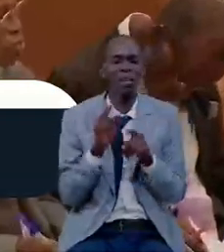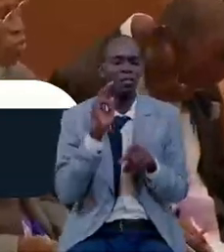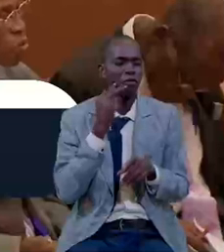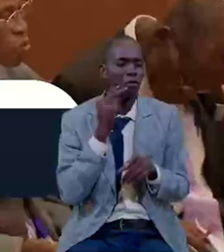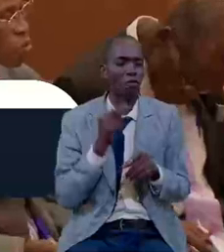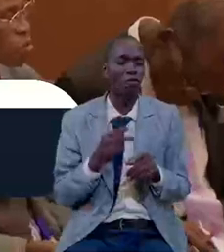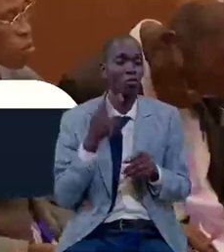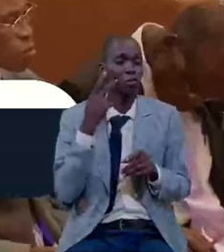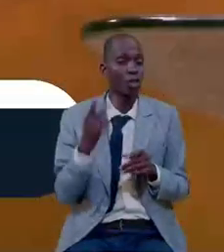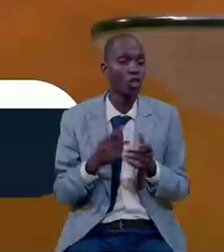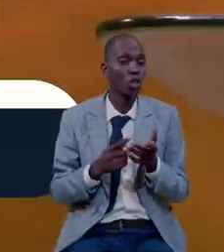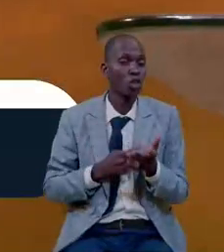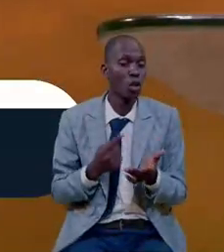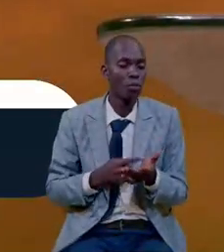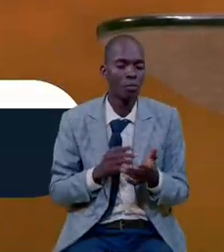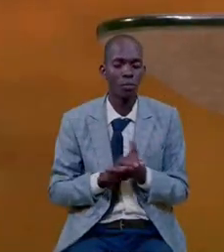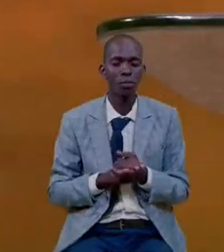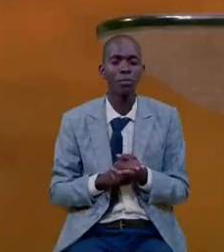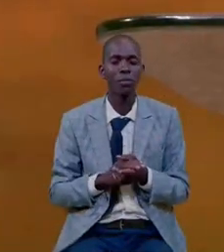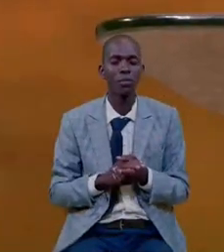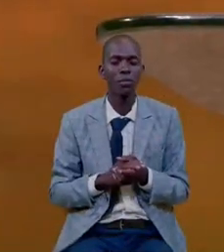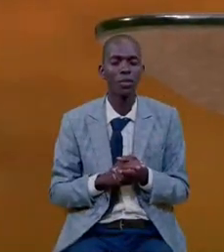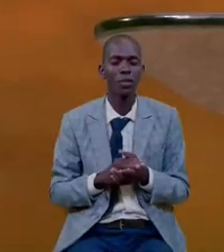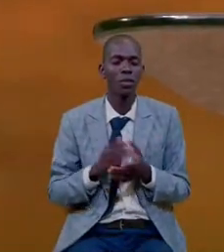fruit. Parfois,